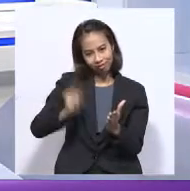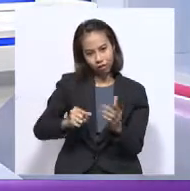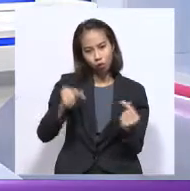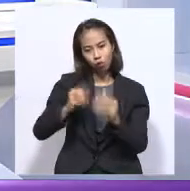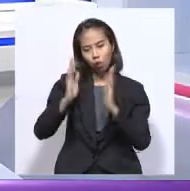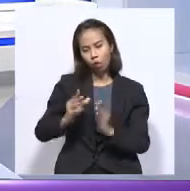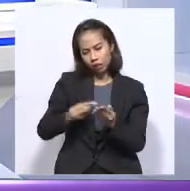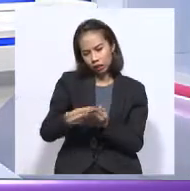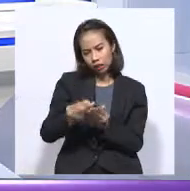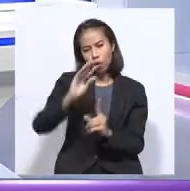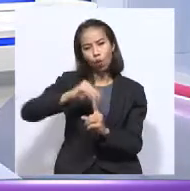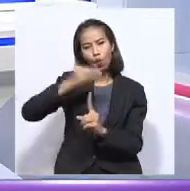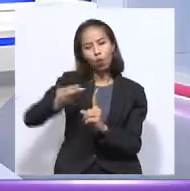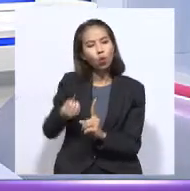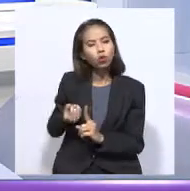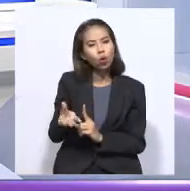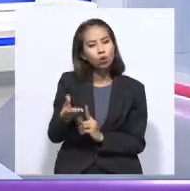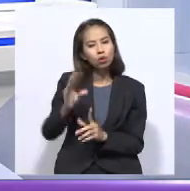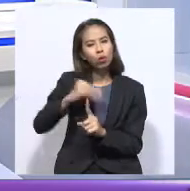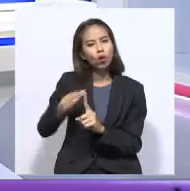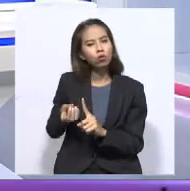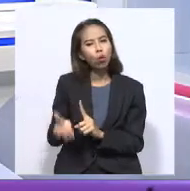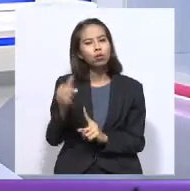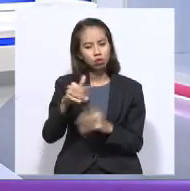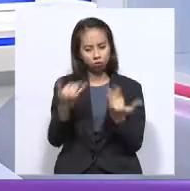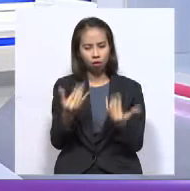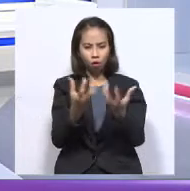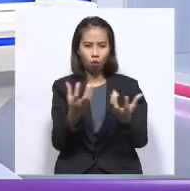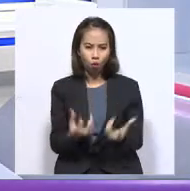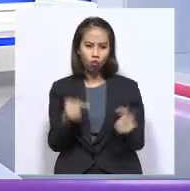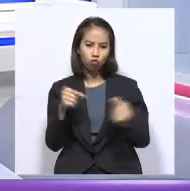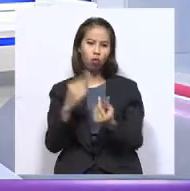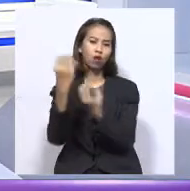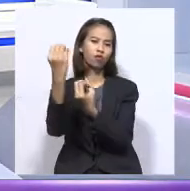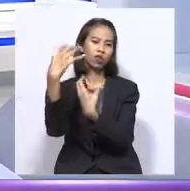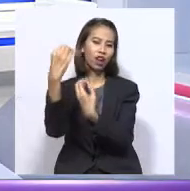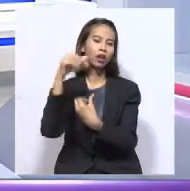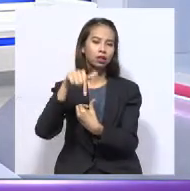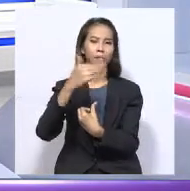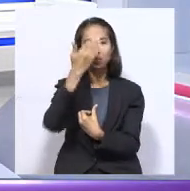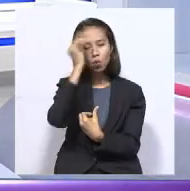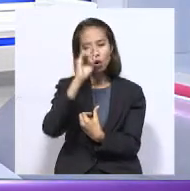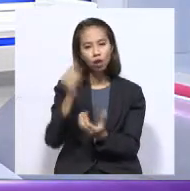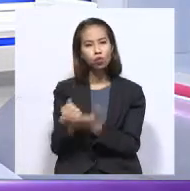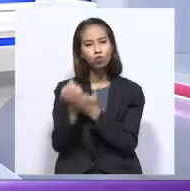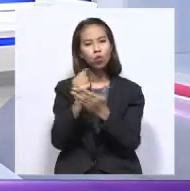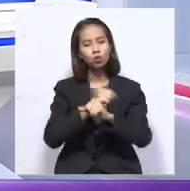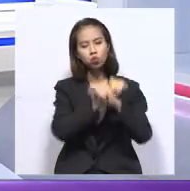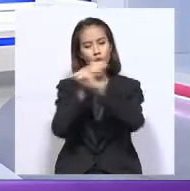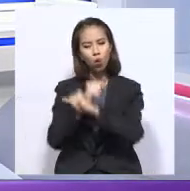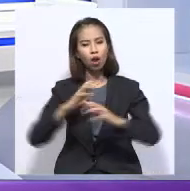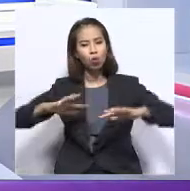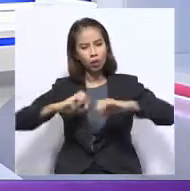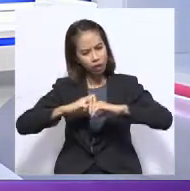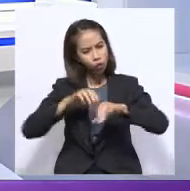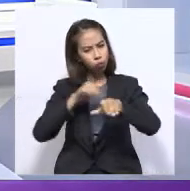ายแล้วก็คนซื้อกล้วยทอดด้วยนะคะทั้งคนซื้อและคนขายเลยและสินค้าต่างๆตามสี่แยกเขาทำไปเนี่ยก็เพื่อที่จะลดอุบัติเหตุแล้วก็